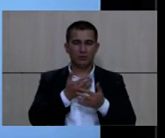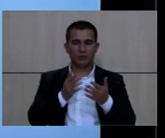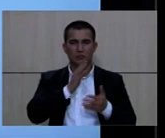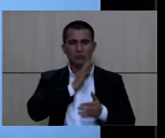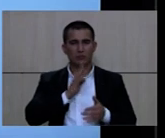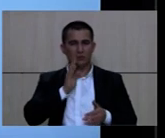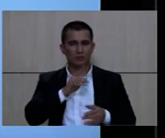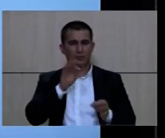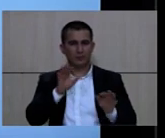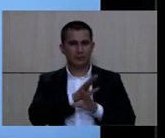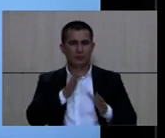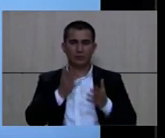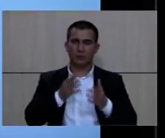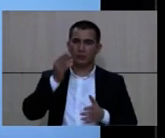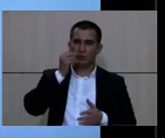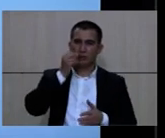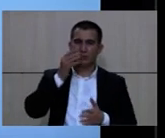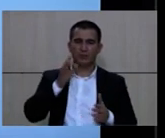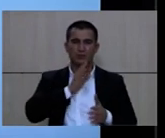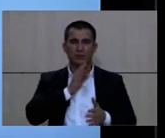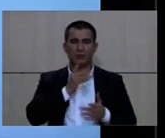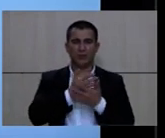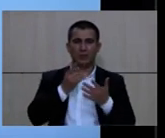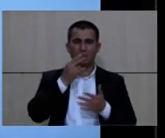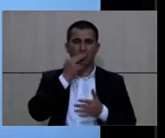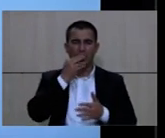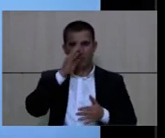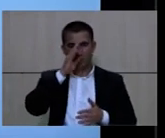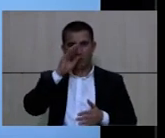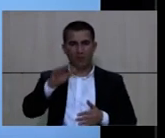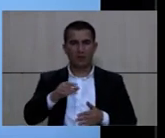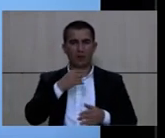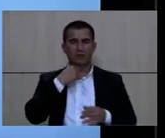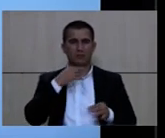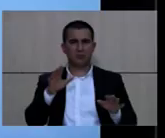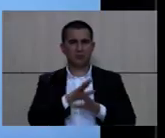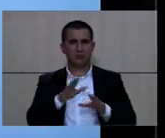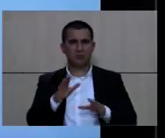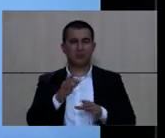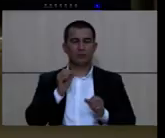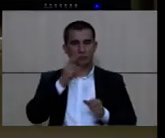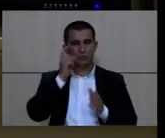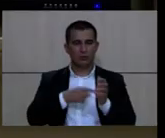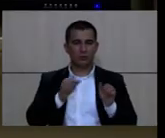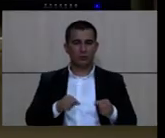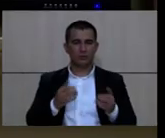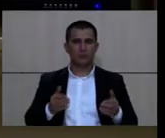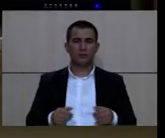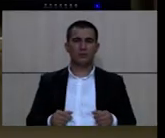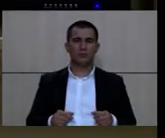kuylayotgan yoki erkak kuylayotgan yoki biron bir yosh bola gapirayotganini darrov ajrata olarkanmiz.